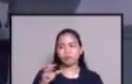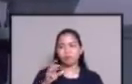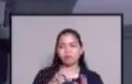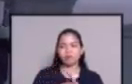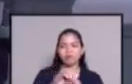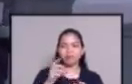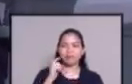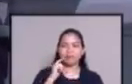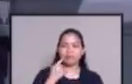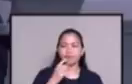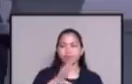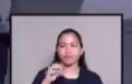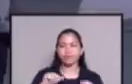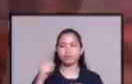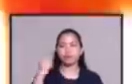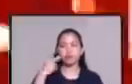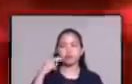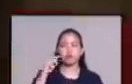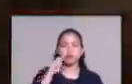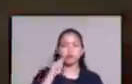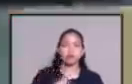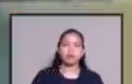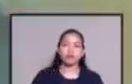selos. Umaaksyon si Hannibal Talete.